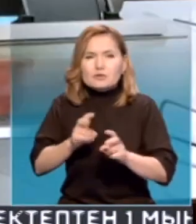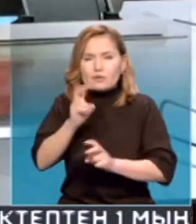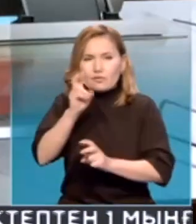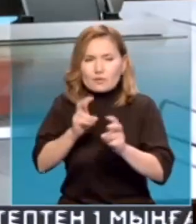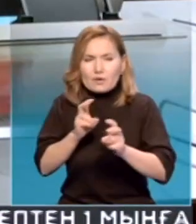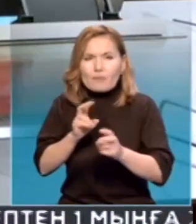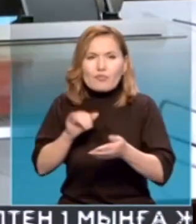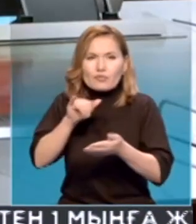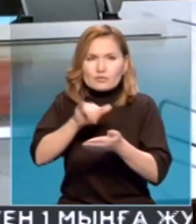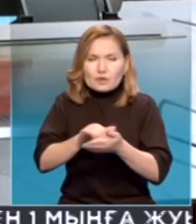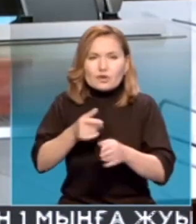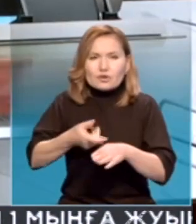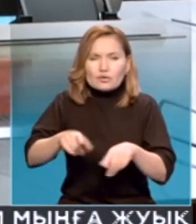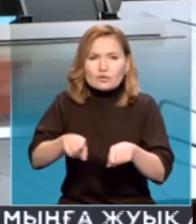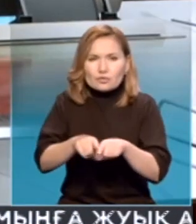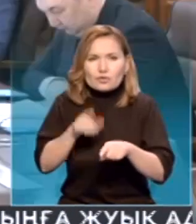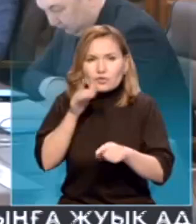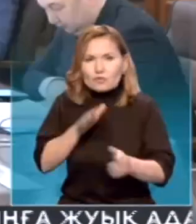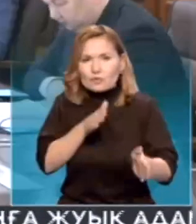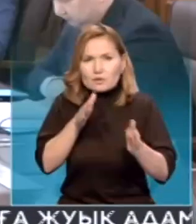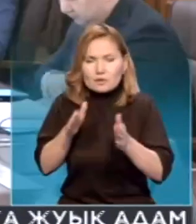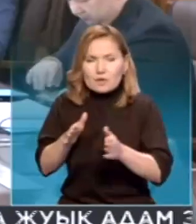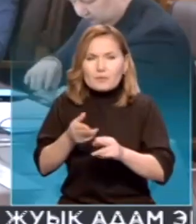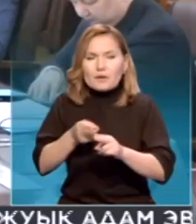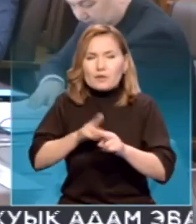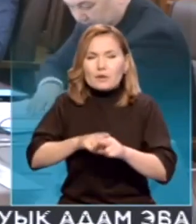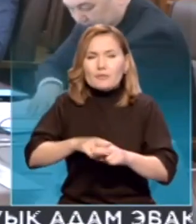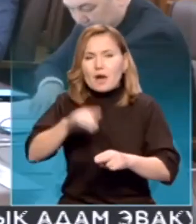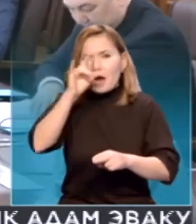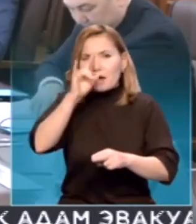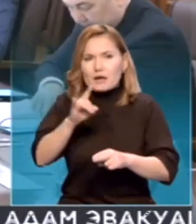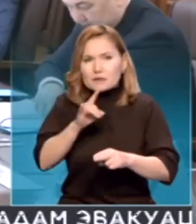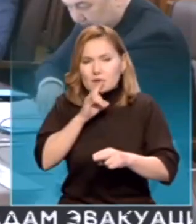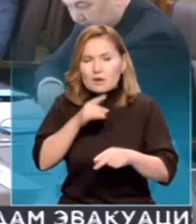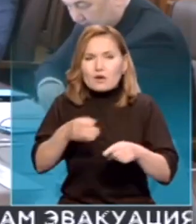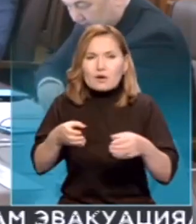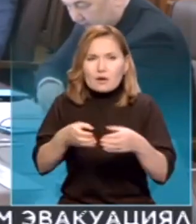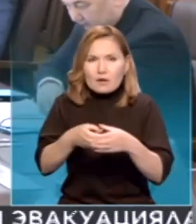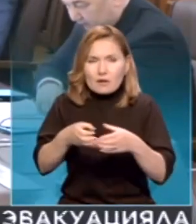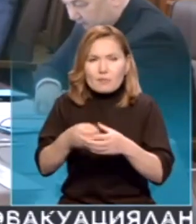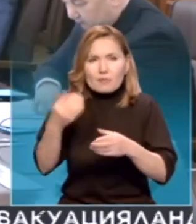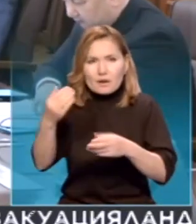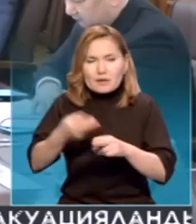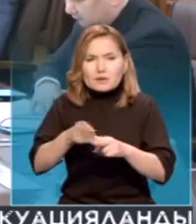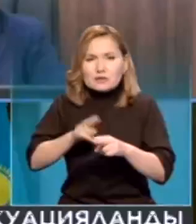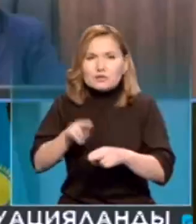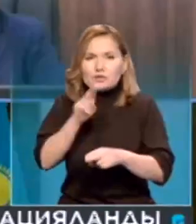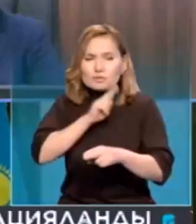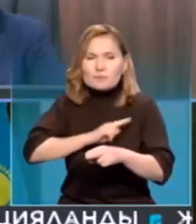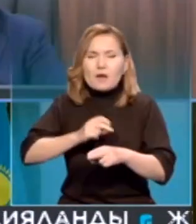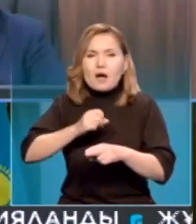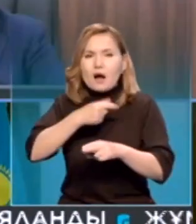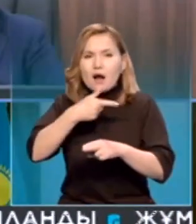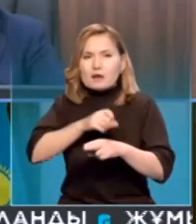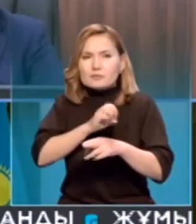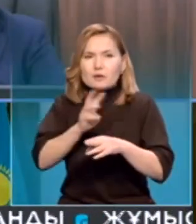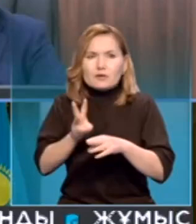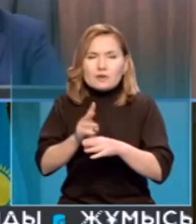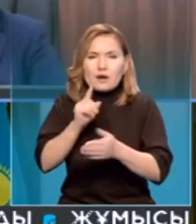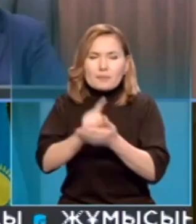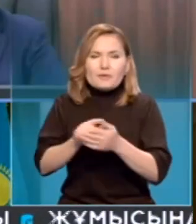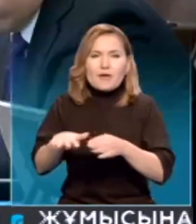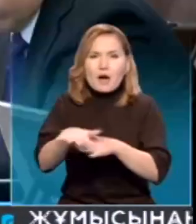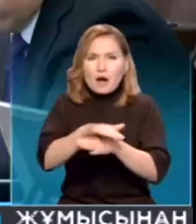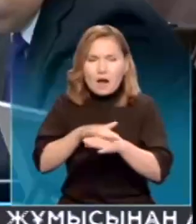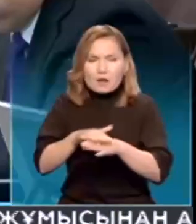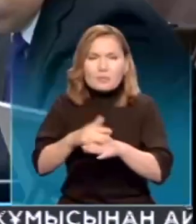кейінге шегерілуде. Өңір әкімдері және Қазақгаз компаниясына осы мәселелерді ерекше бақылауға алу керек. Халықпен етене жұмыс